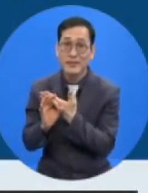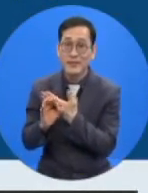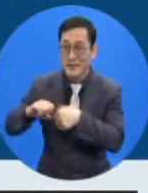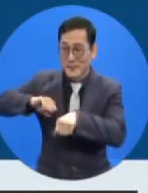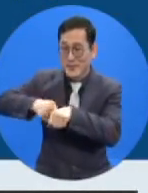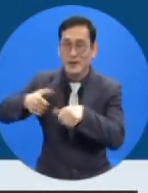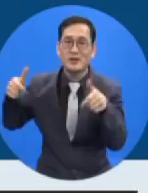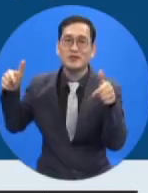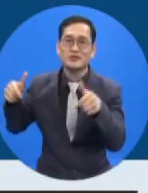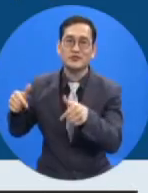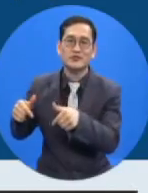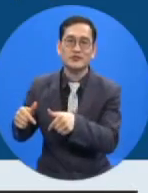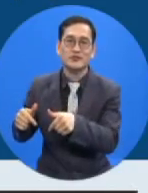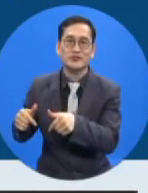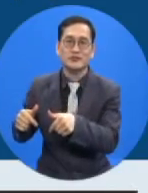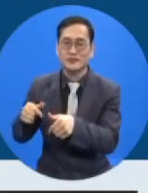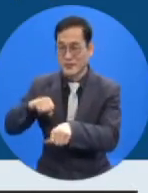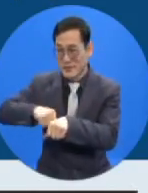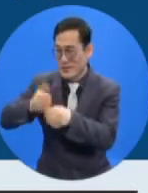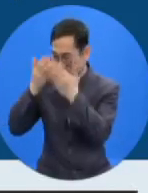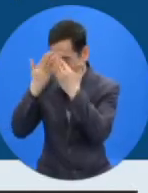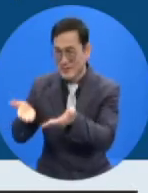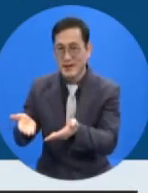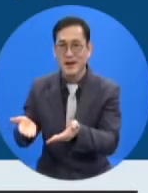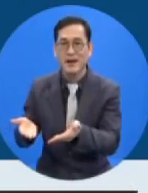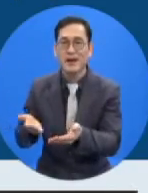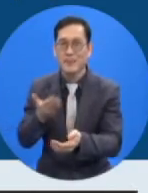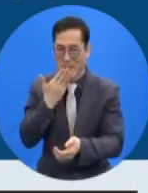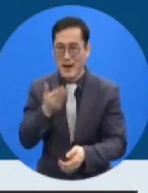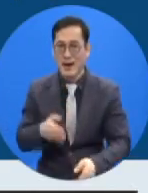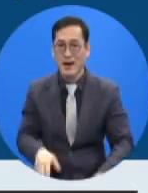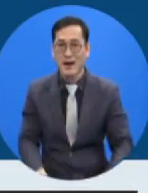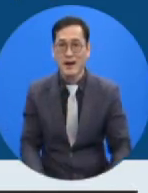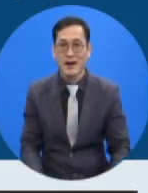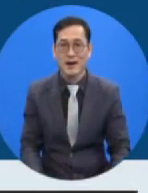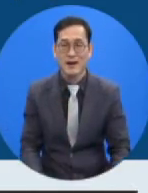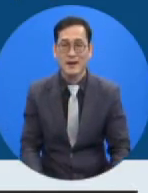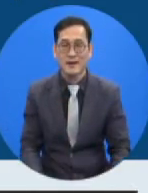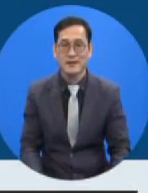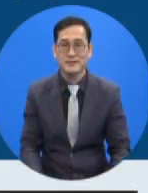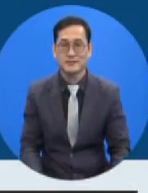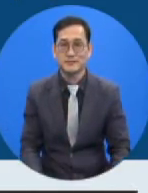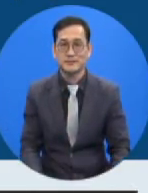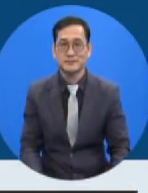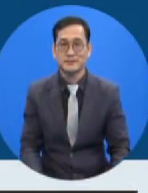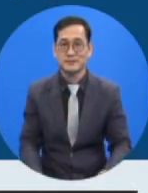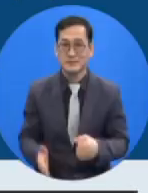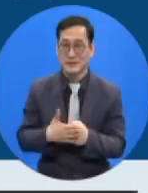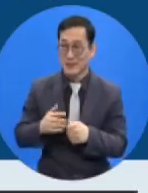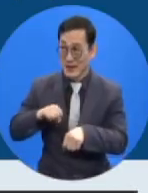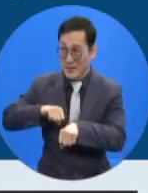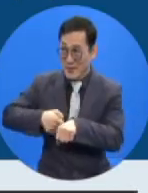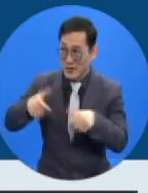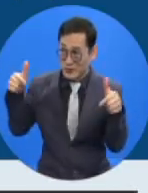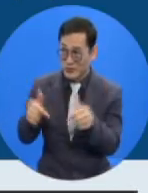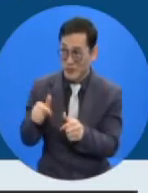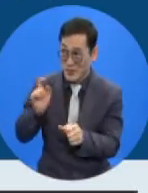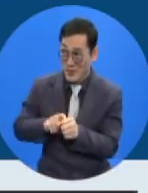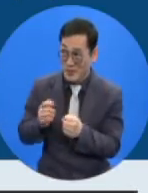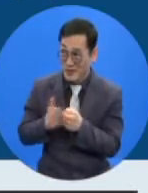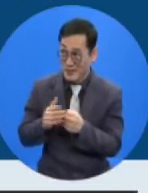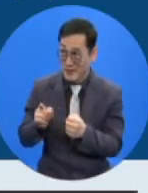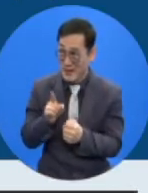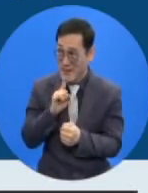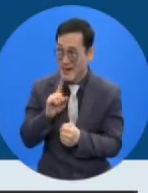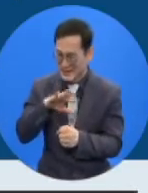감경을 하거나 면제를 받을 수 있다라는 게 있더라고요. 네. 그래서 저는 개인적으로는 이런 것 때문에 얘기한 게 아닌가라고 생각을